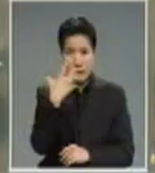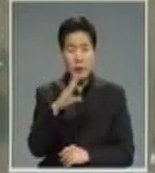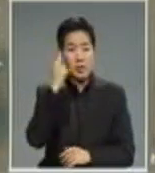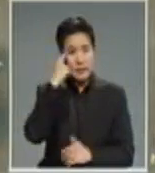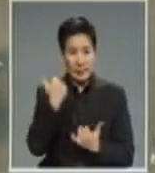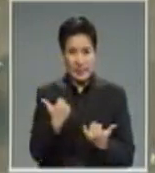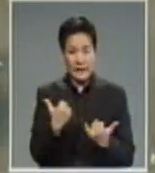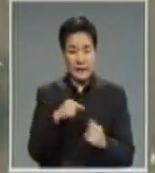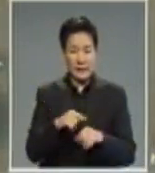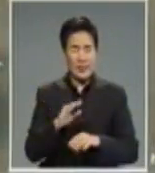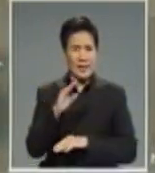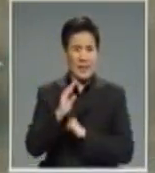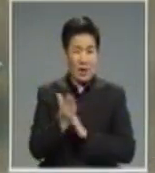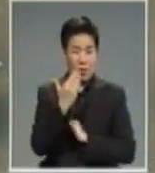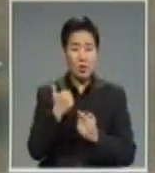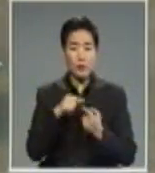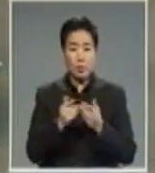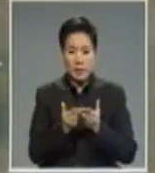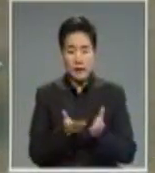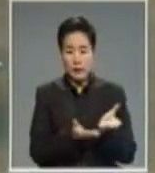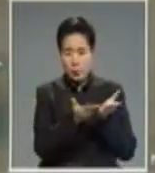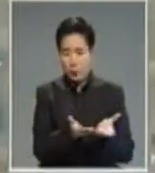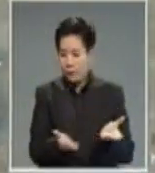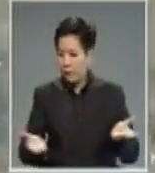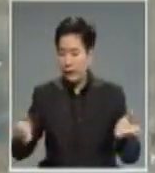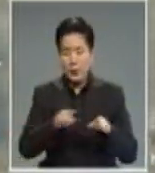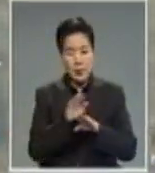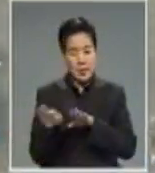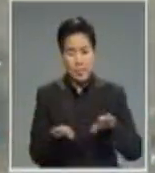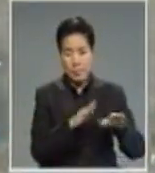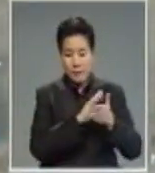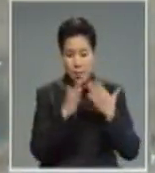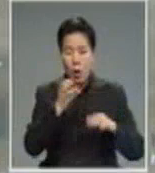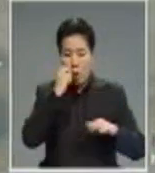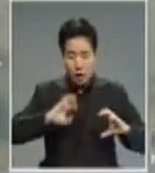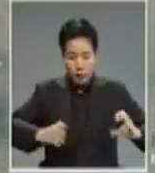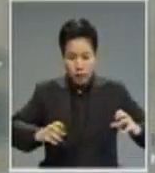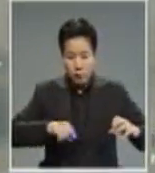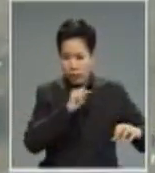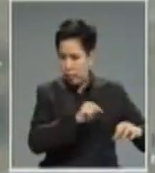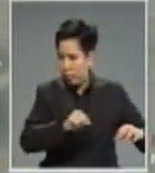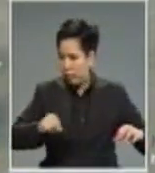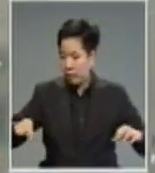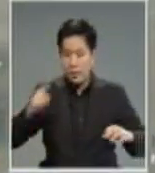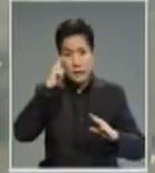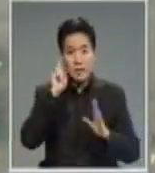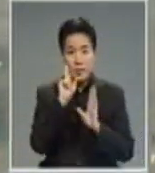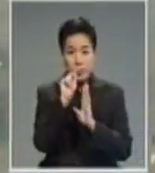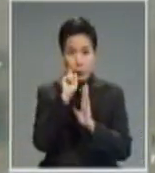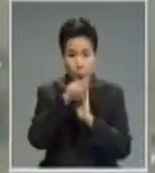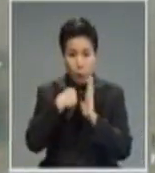มื่อช่วงสายที่ผ่านมาค่ะเจ้าหน้าที่ได้นำเรือลงน้ำเรียบร้อยแล้วเพื่อทำการทดลองเดินเครื่องโดยจะเดินเครื่องประมาณ20ชั่วโม